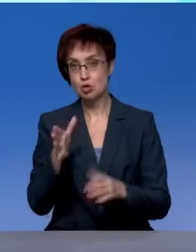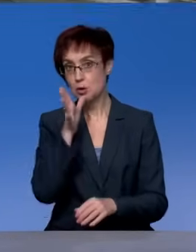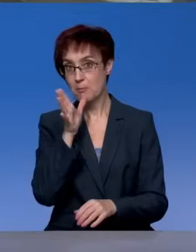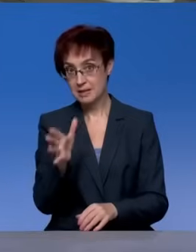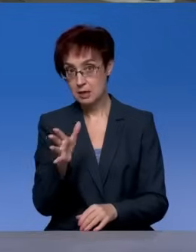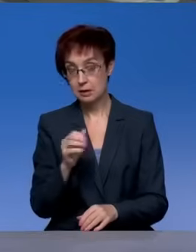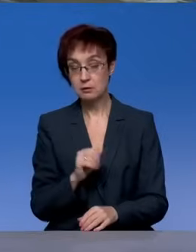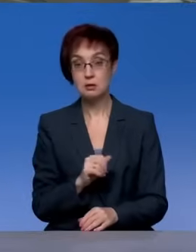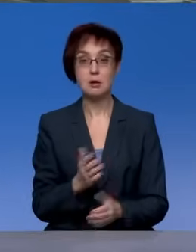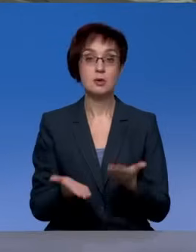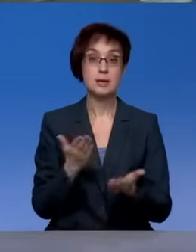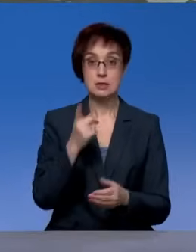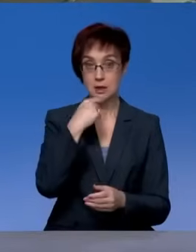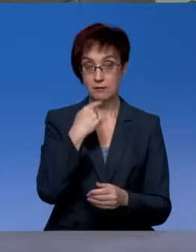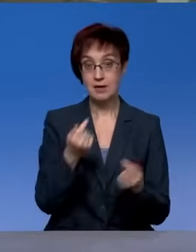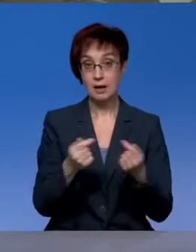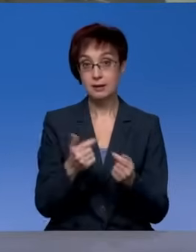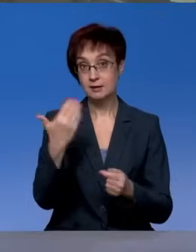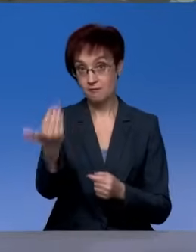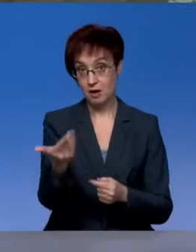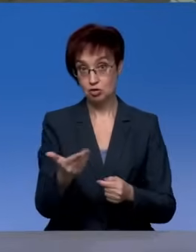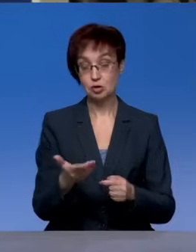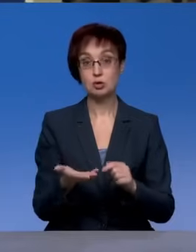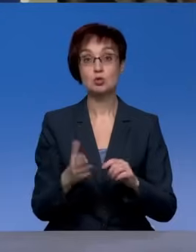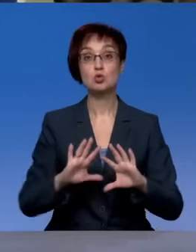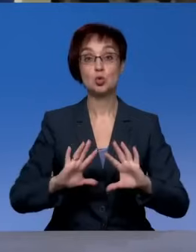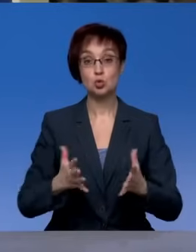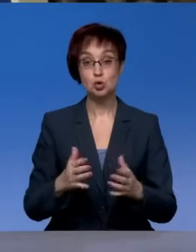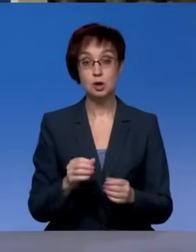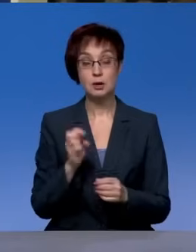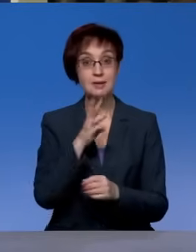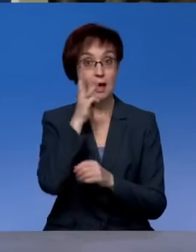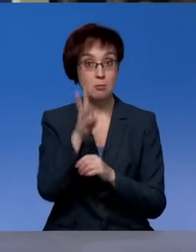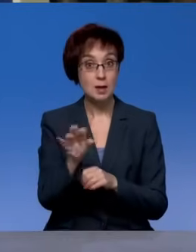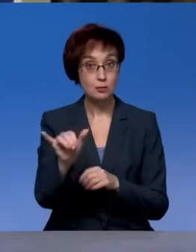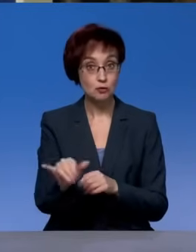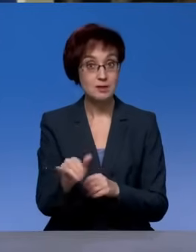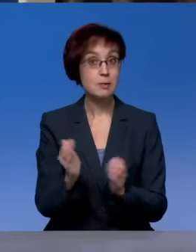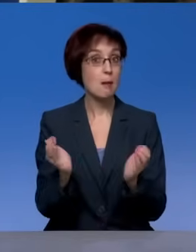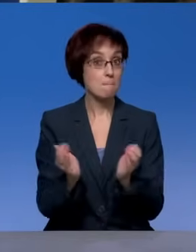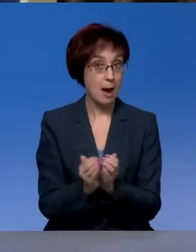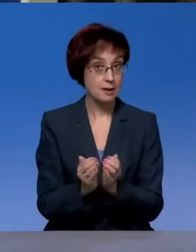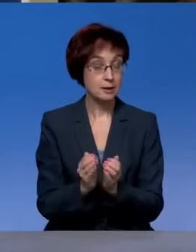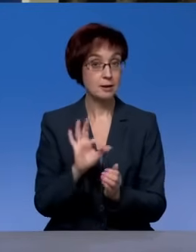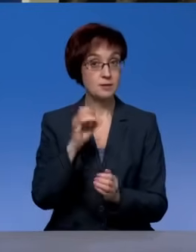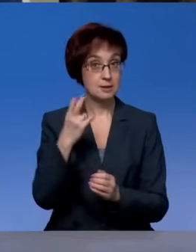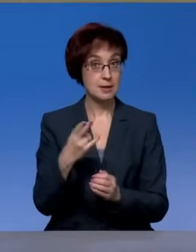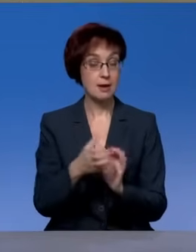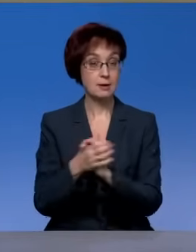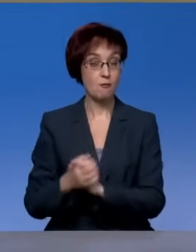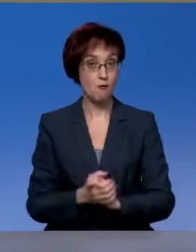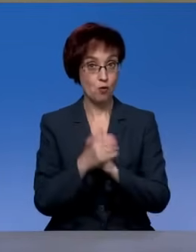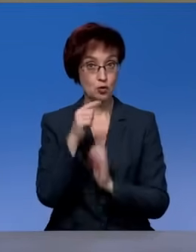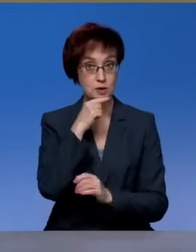скорее всего, заработная плата вам выплачивалась крайне незначительная, и в Социальном фонде России формировалась пенсия